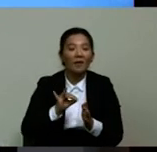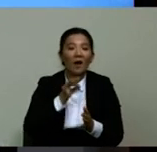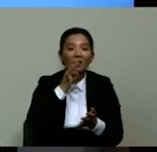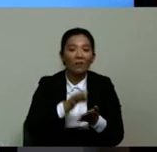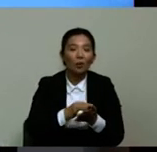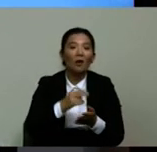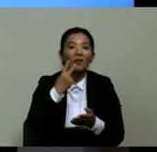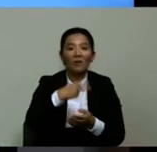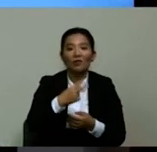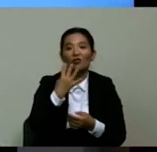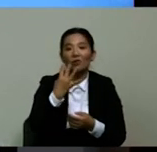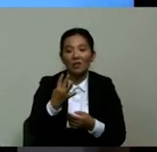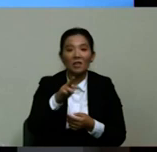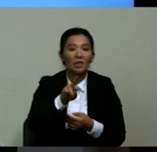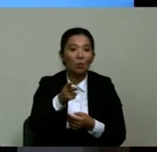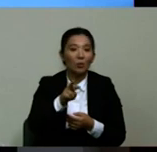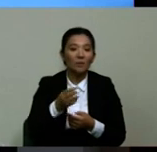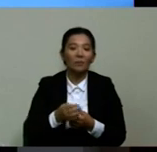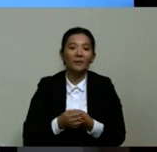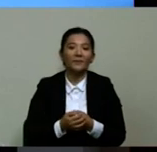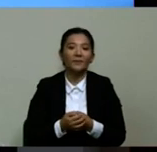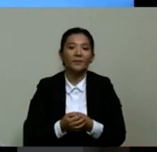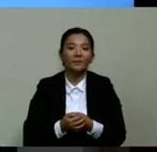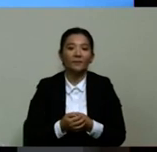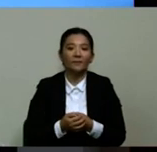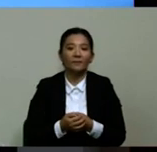нас 24 способа.